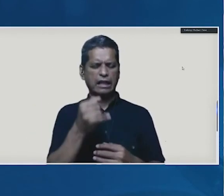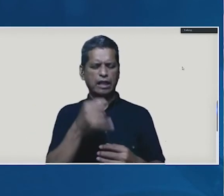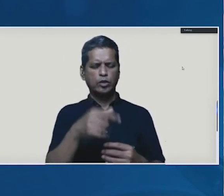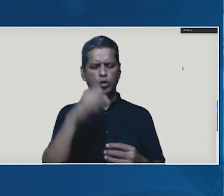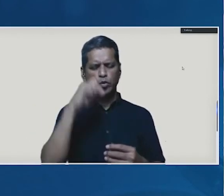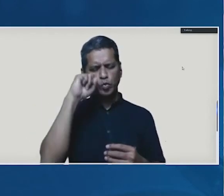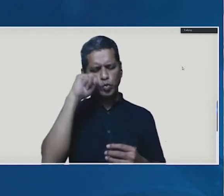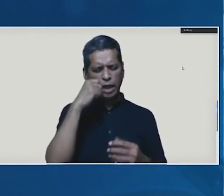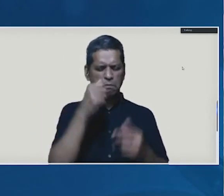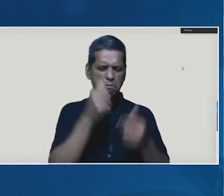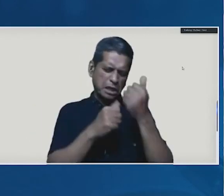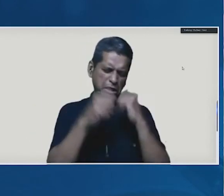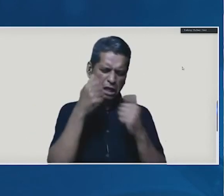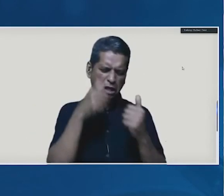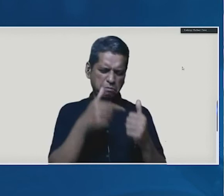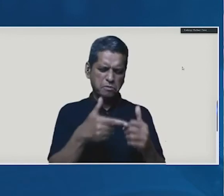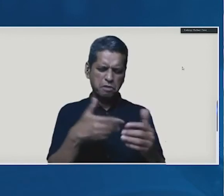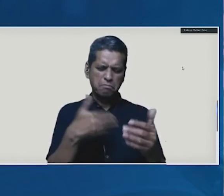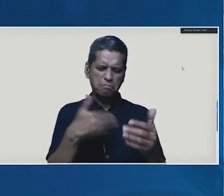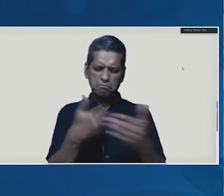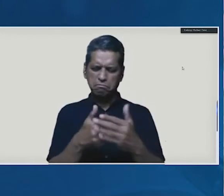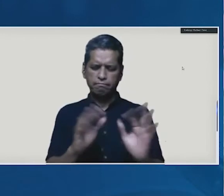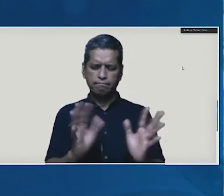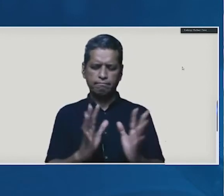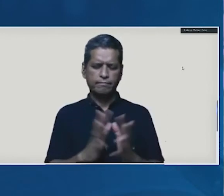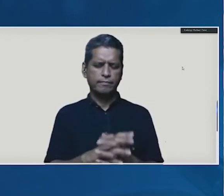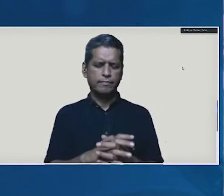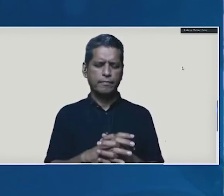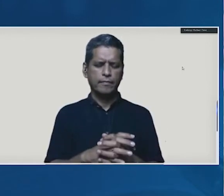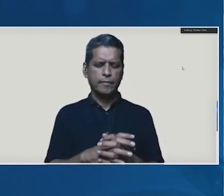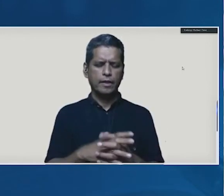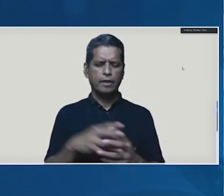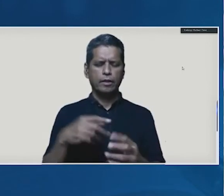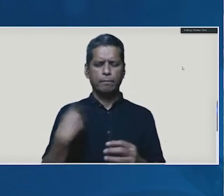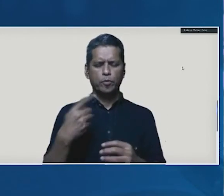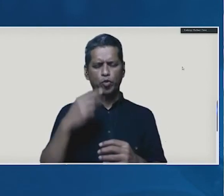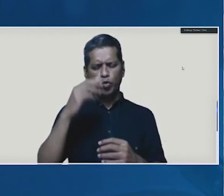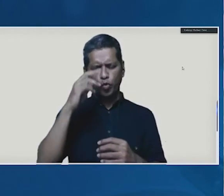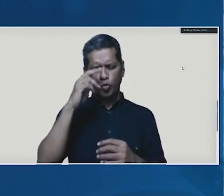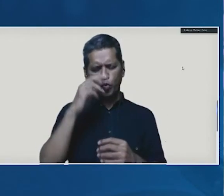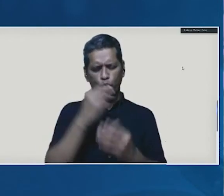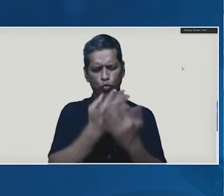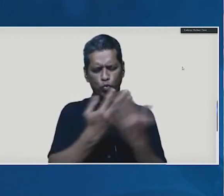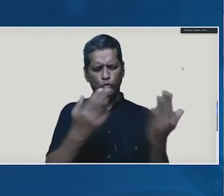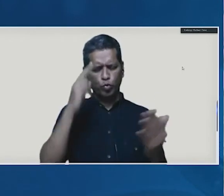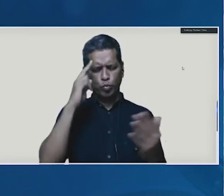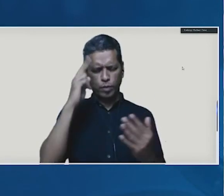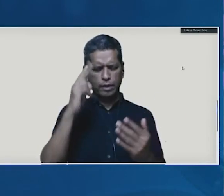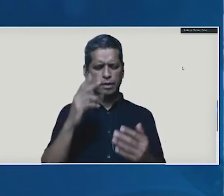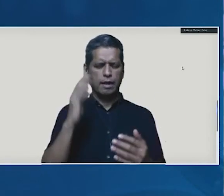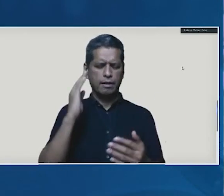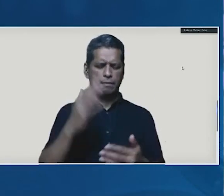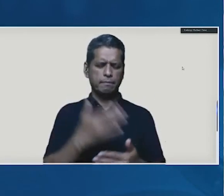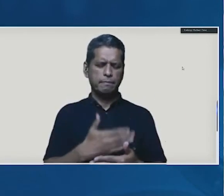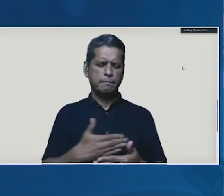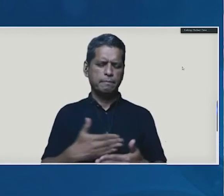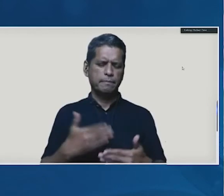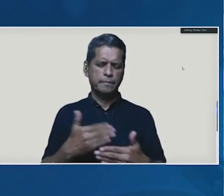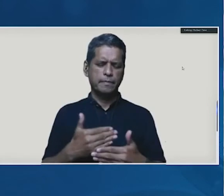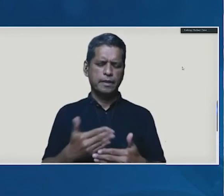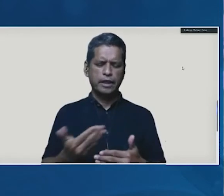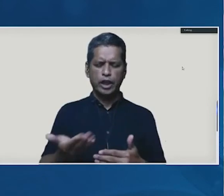Penderitaan ini akan berjalan orang yang menjadi umat Tuhan akan menempati satu kehidupan yang